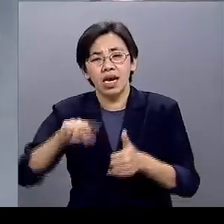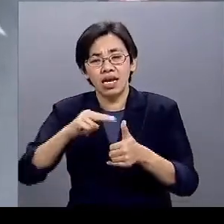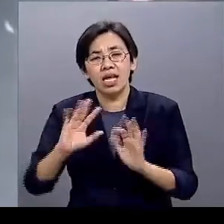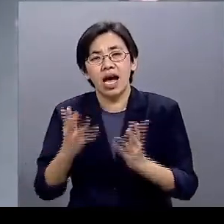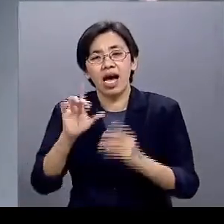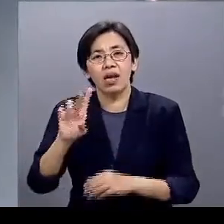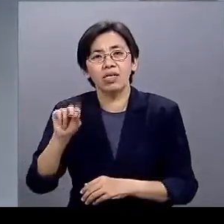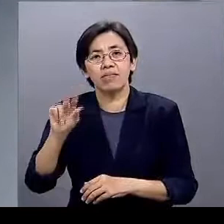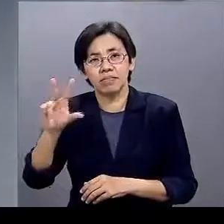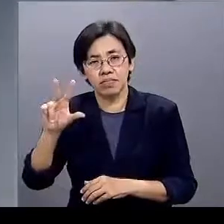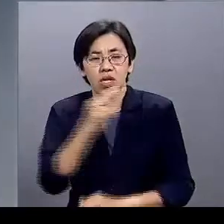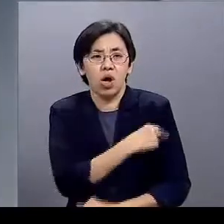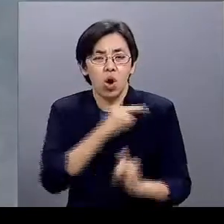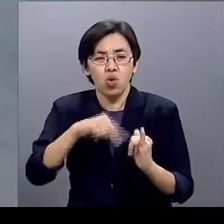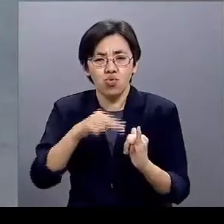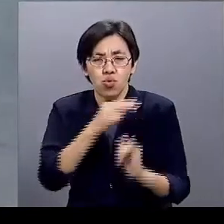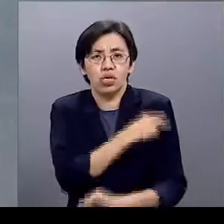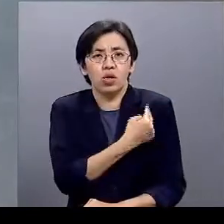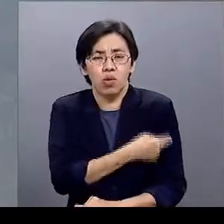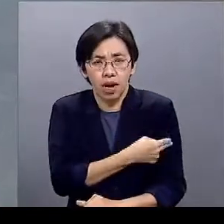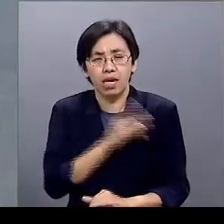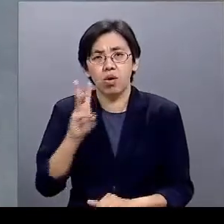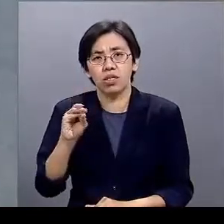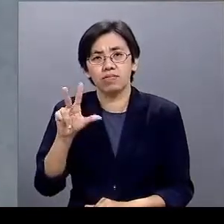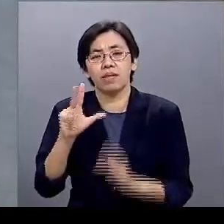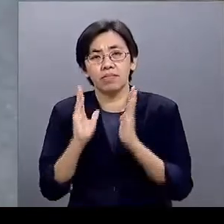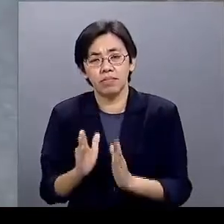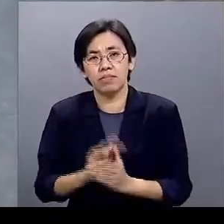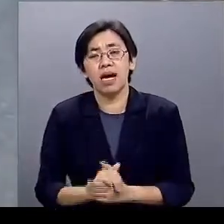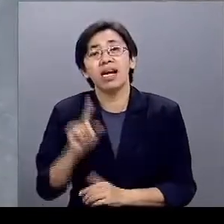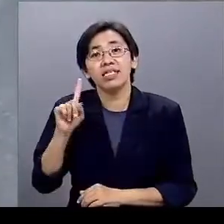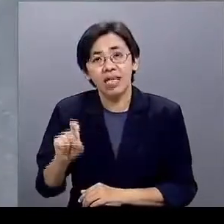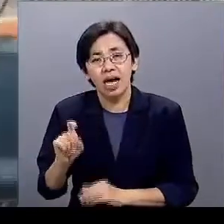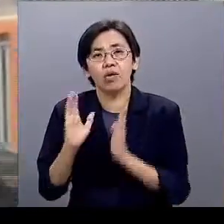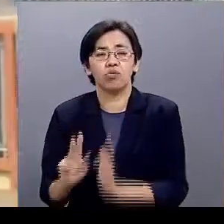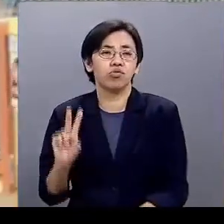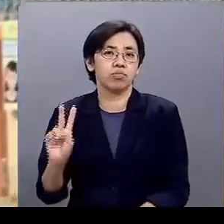คนรักษาตัวอยู่ที่โรงพยาบาล63คนเสียชีวิต2คนค่ะ